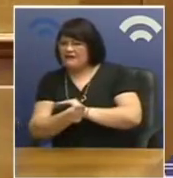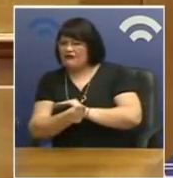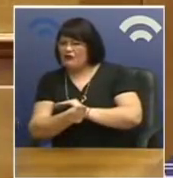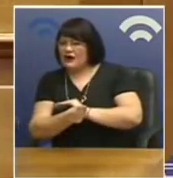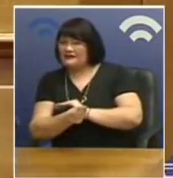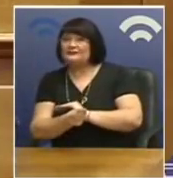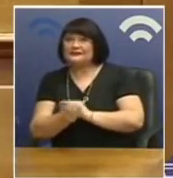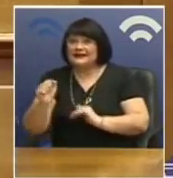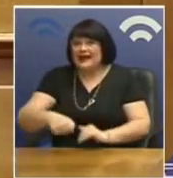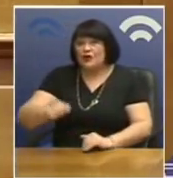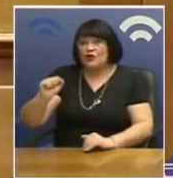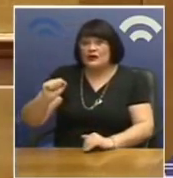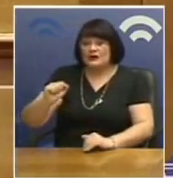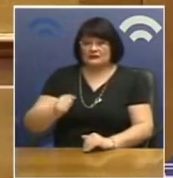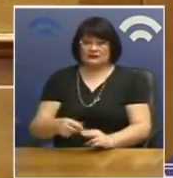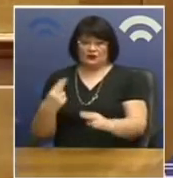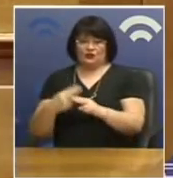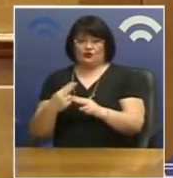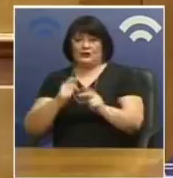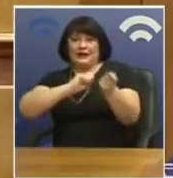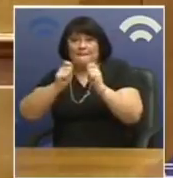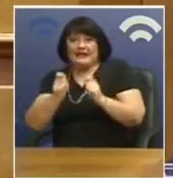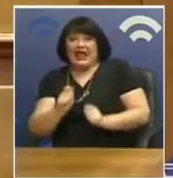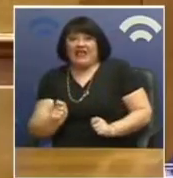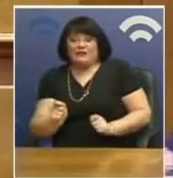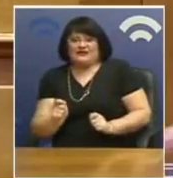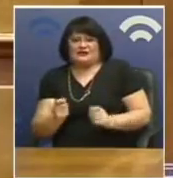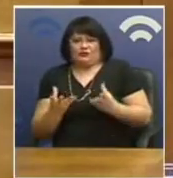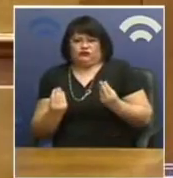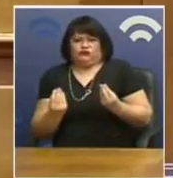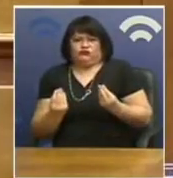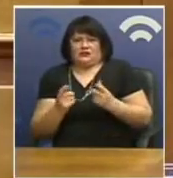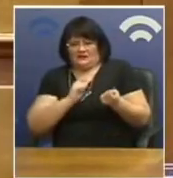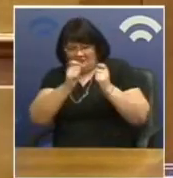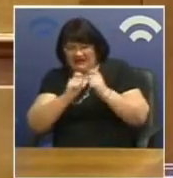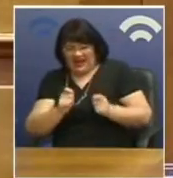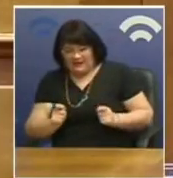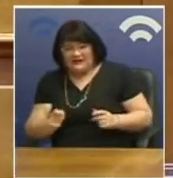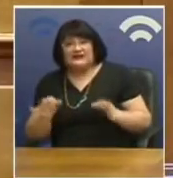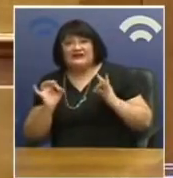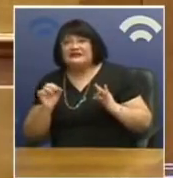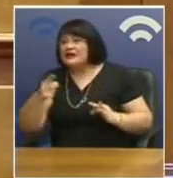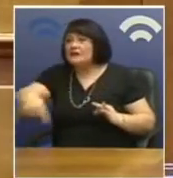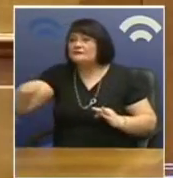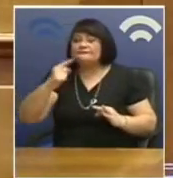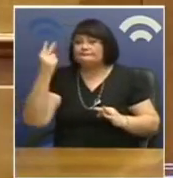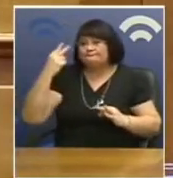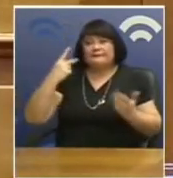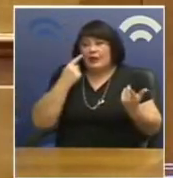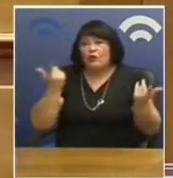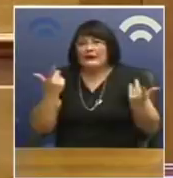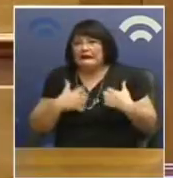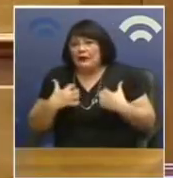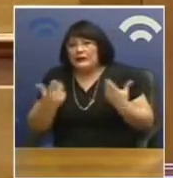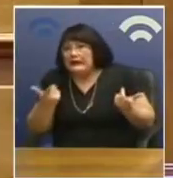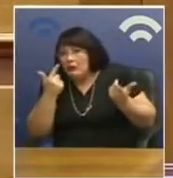μεγάλη μεταρρύθμιση ήταν λογική. Μπροστά στην αλλαγή, αυτή την ευρεία αλλαγή της ποινικής νομοθεσίας, η οποία